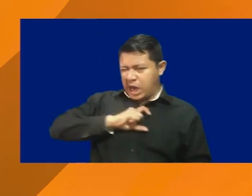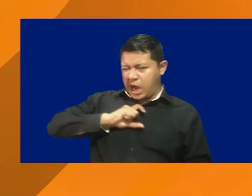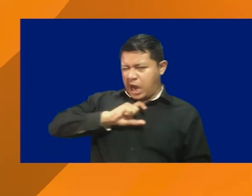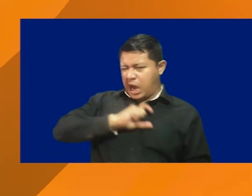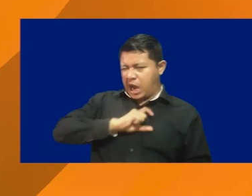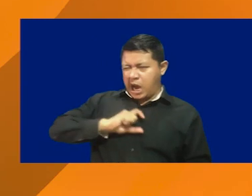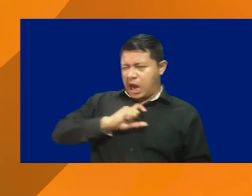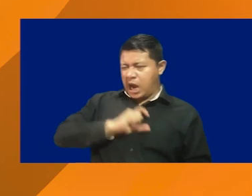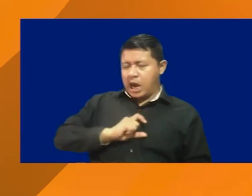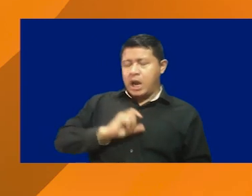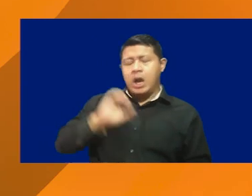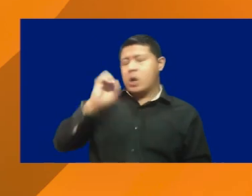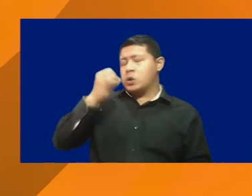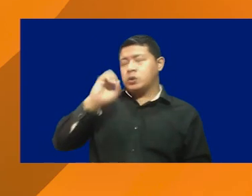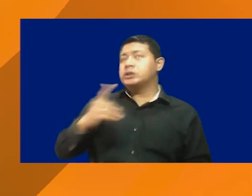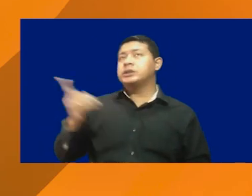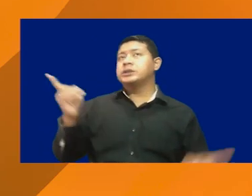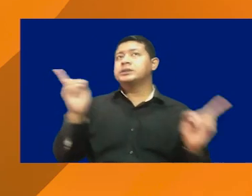dengan curiga.